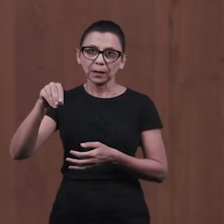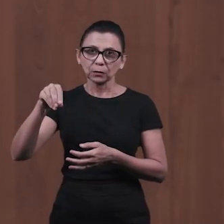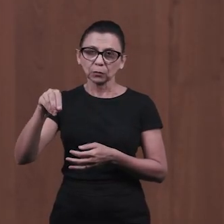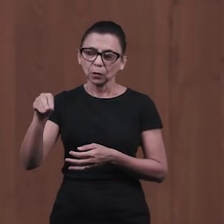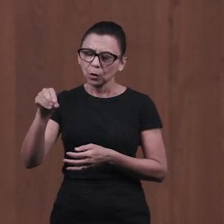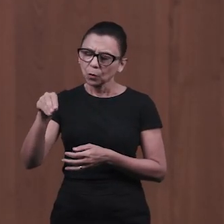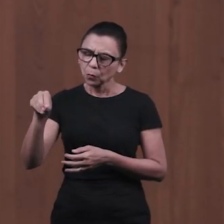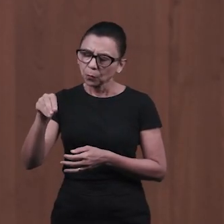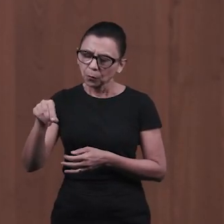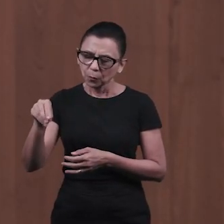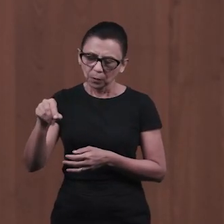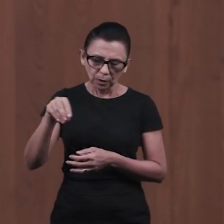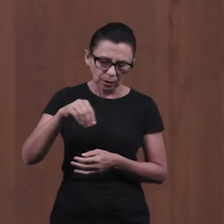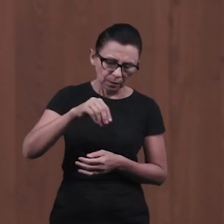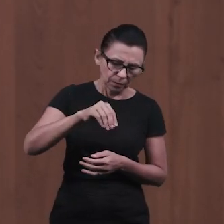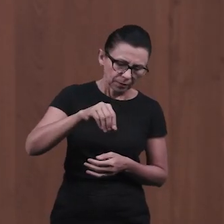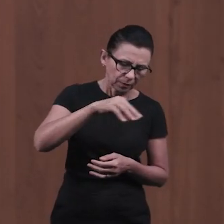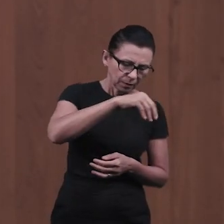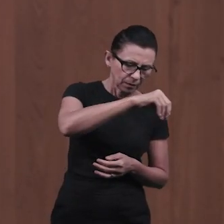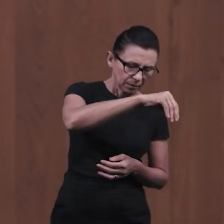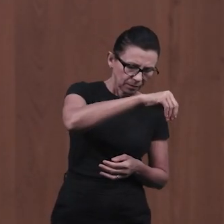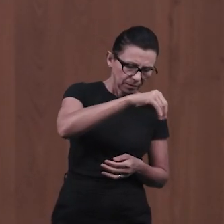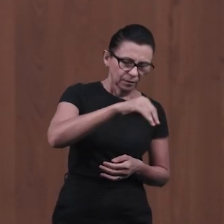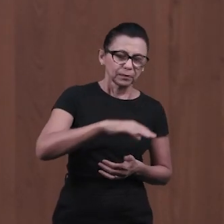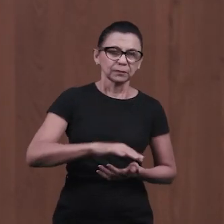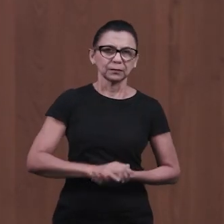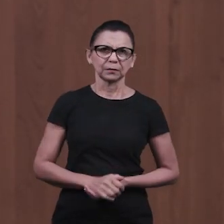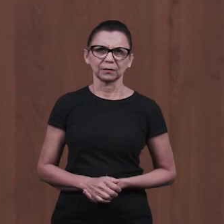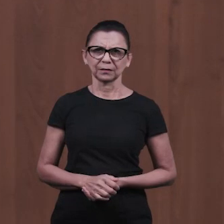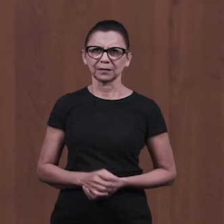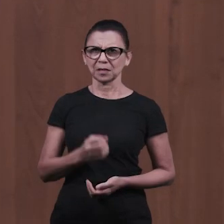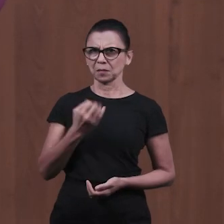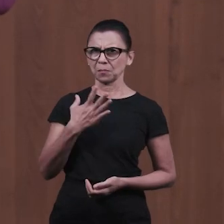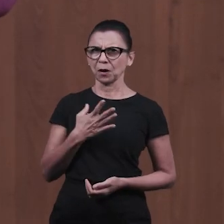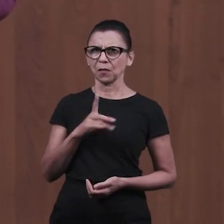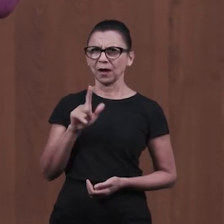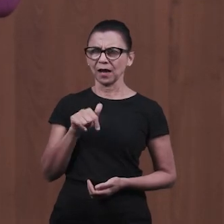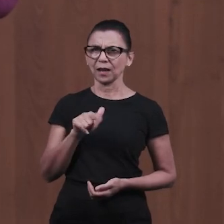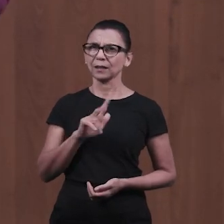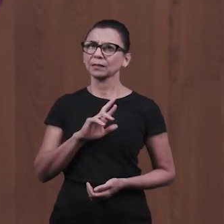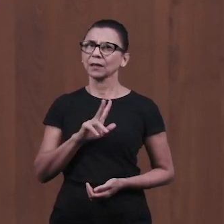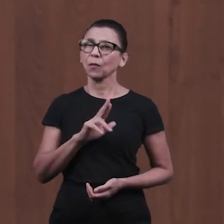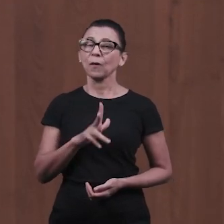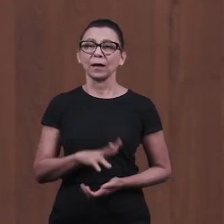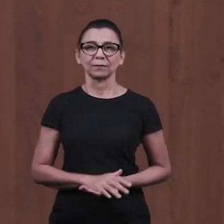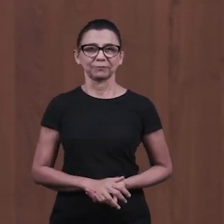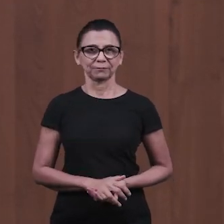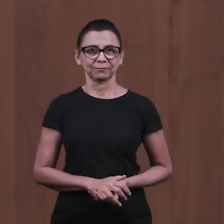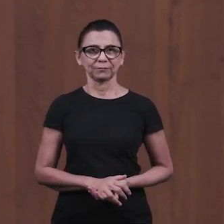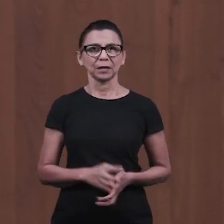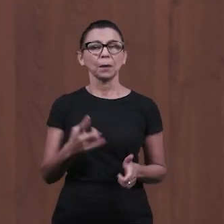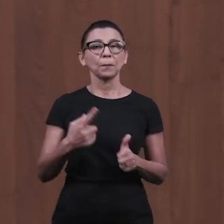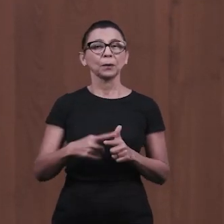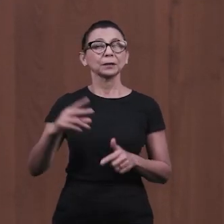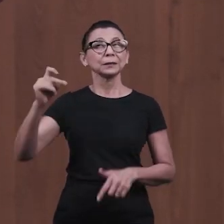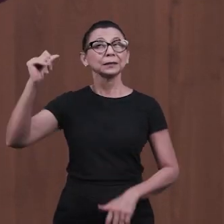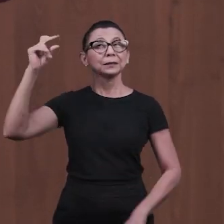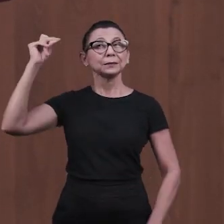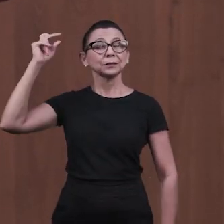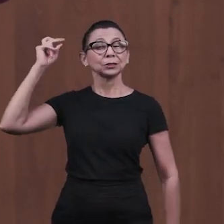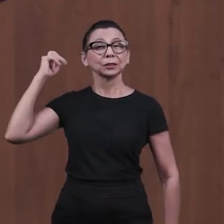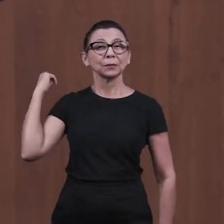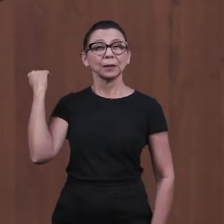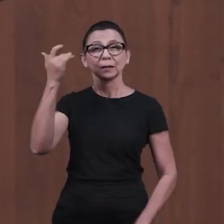non. Nous allons savoir pourquoi. Cela n'est pas bon parce qu'à l'époque, les personnes avaient